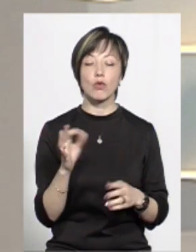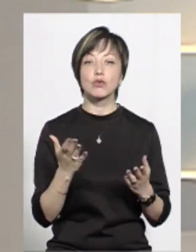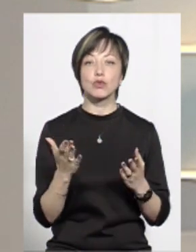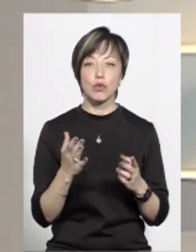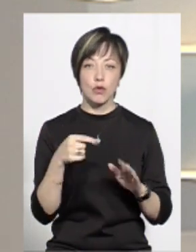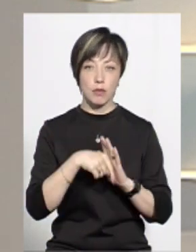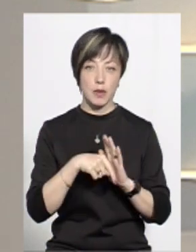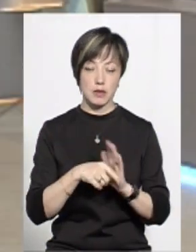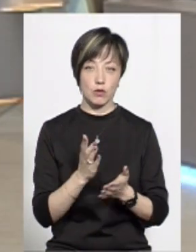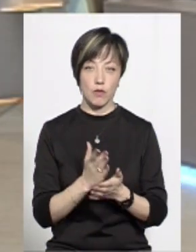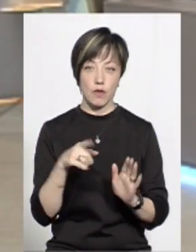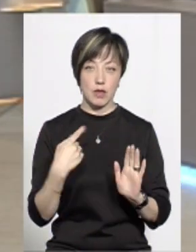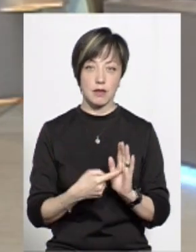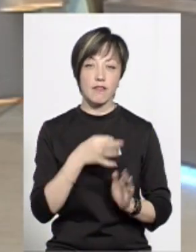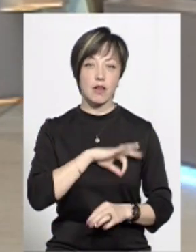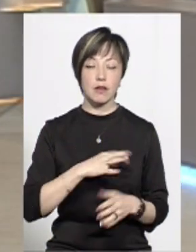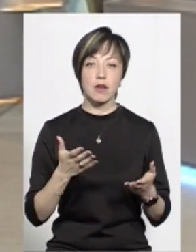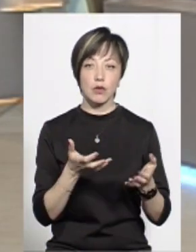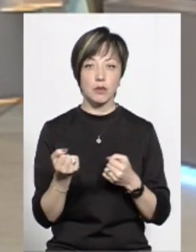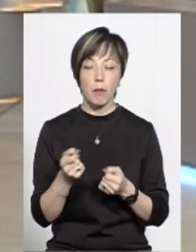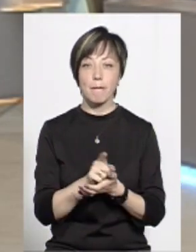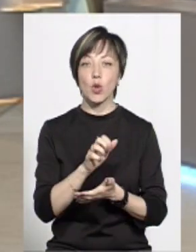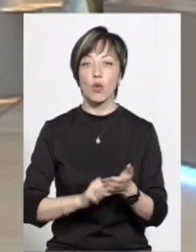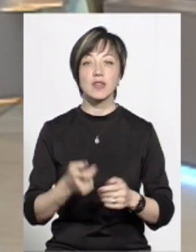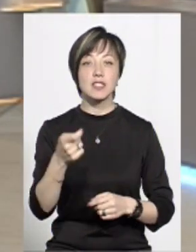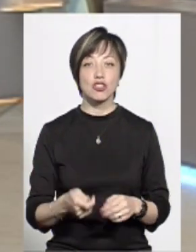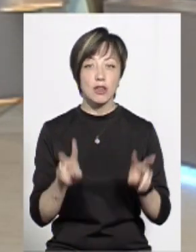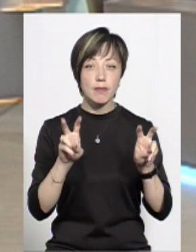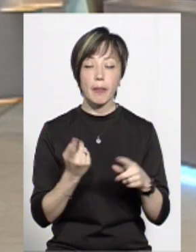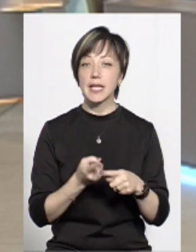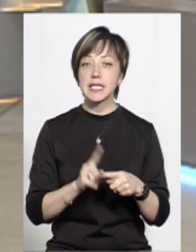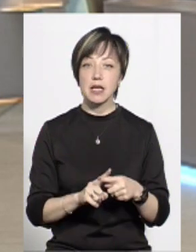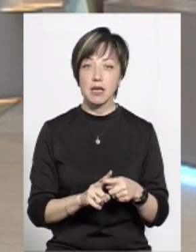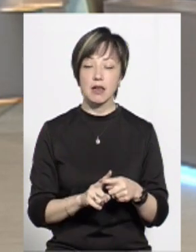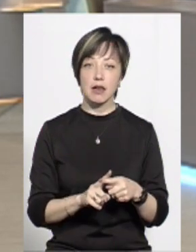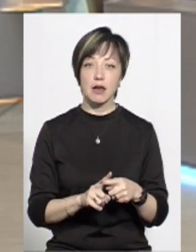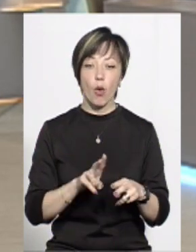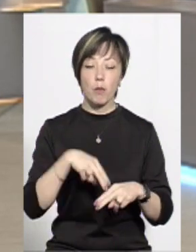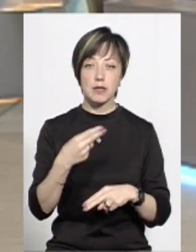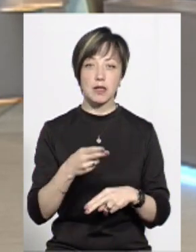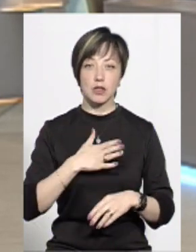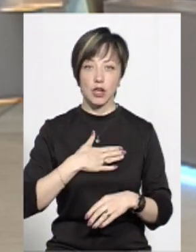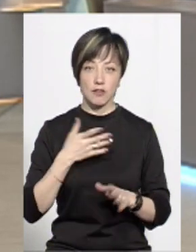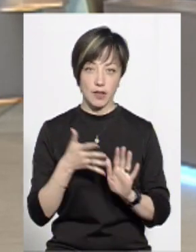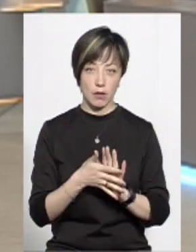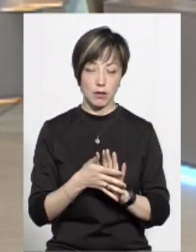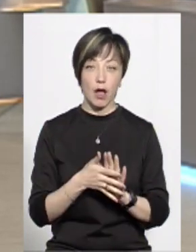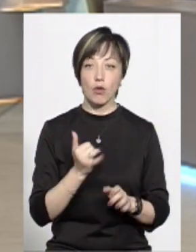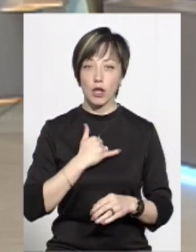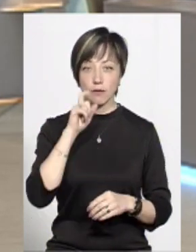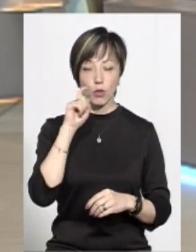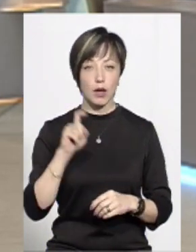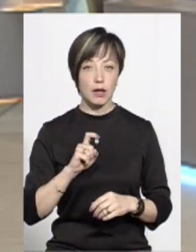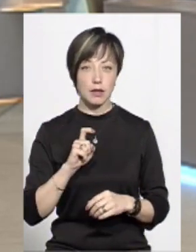йдеться? Яку вигоду від цього отримує? Податкова знижка – це іде свого роду компенсація наших витрат. В нас